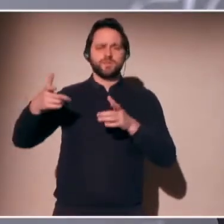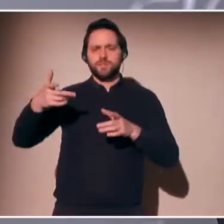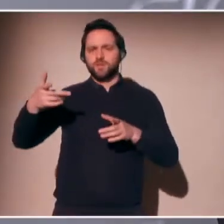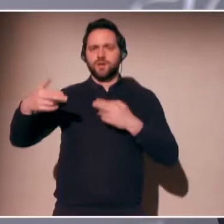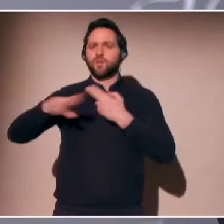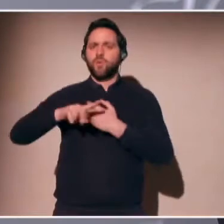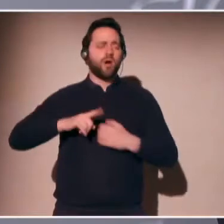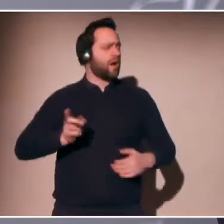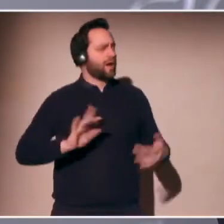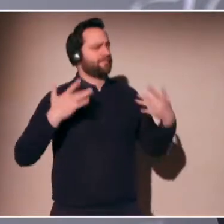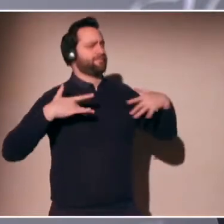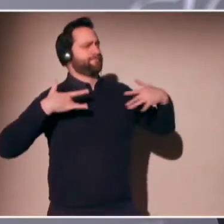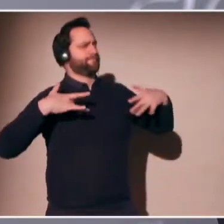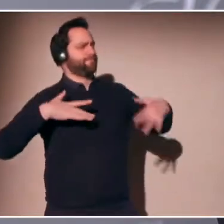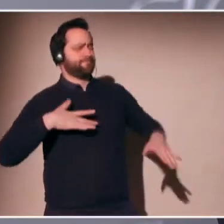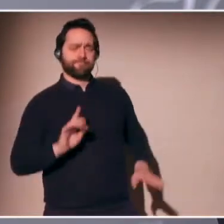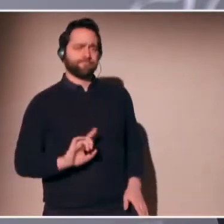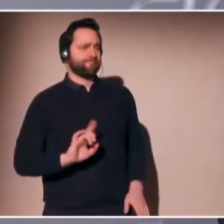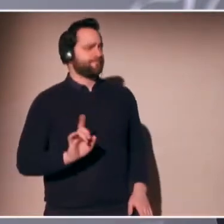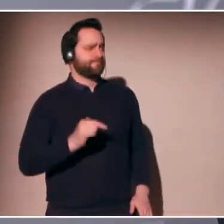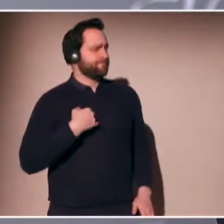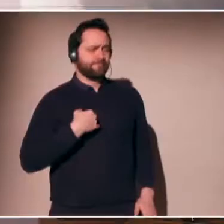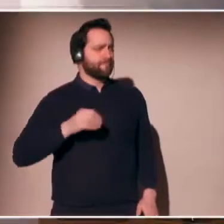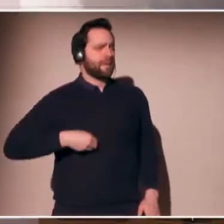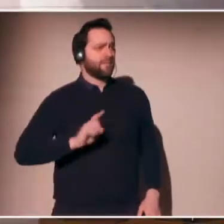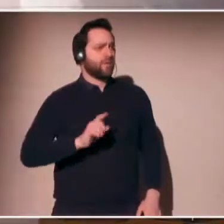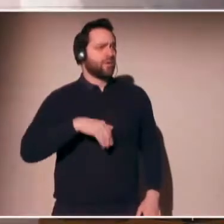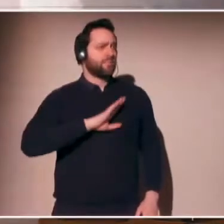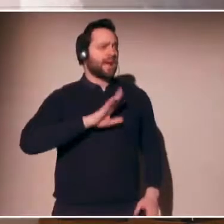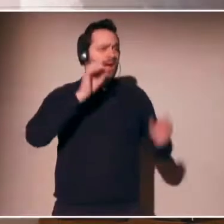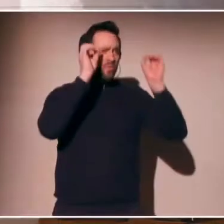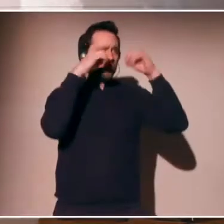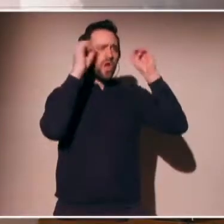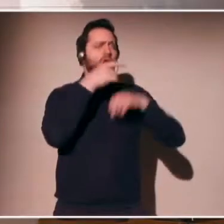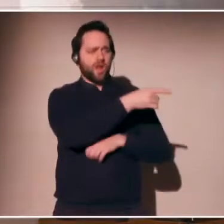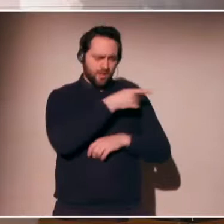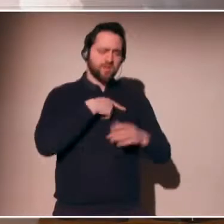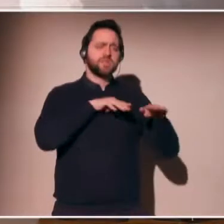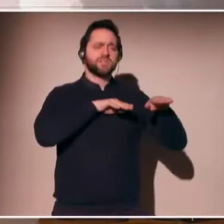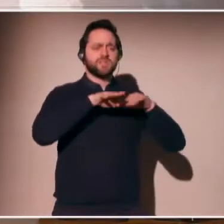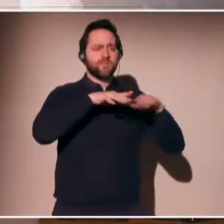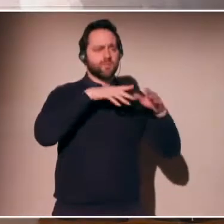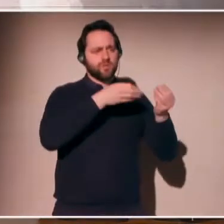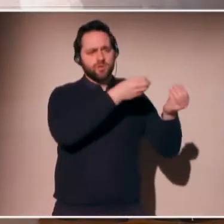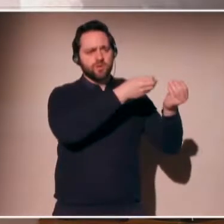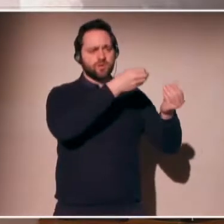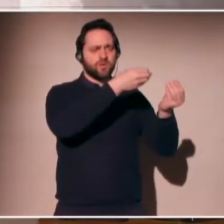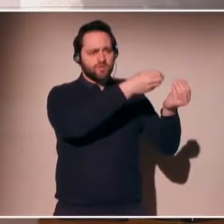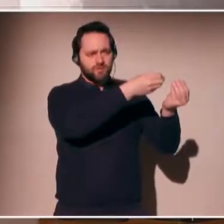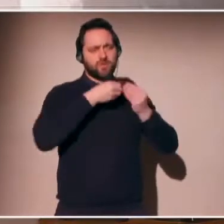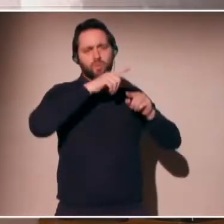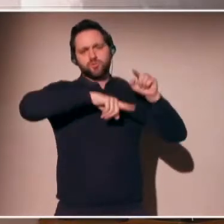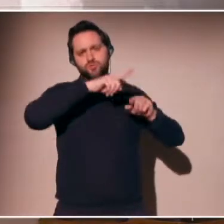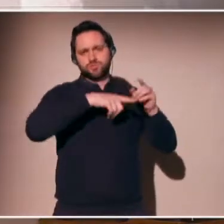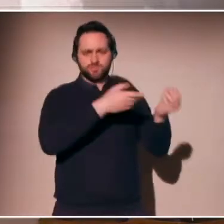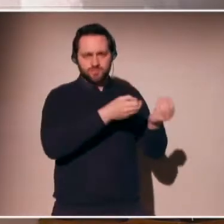en fait le système de récompense de Google. En fait, ils reçoivent, ils sont payés à chaque fois qu'on clique sur